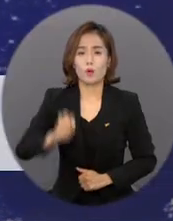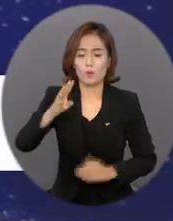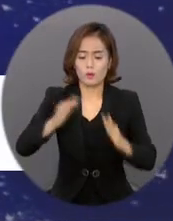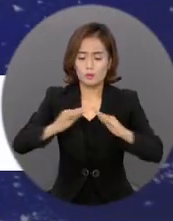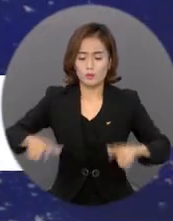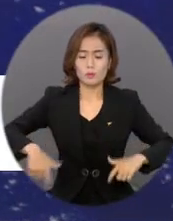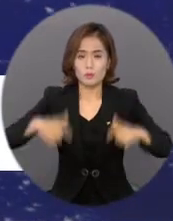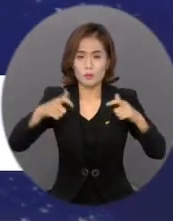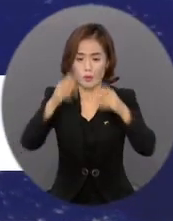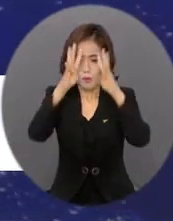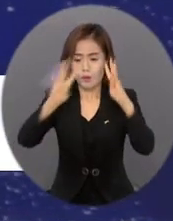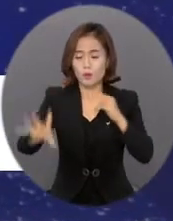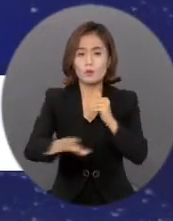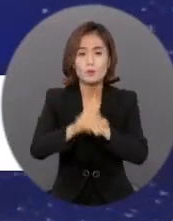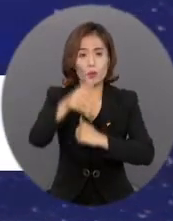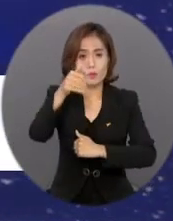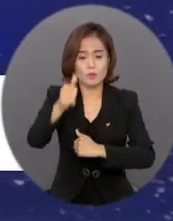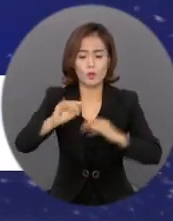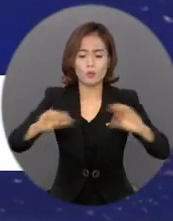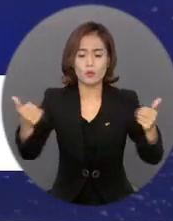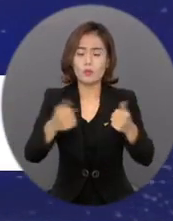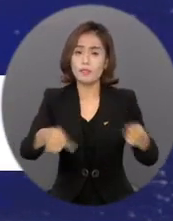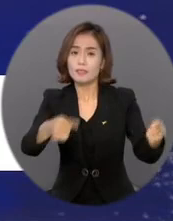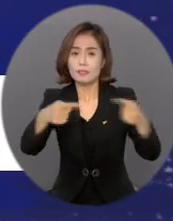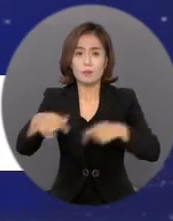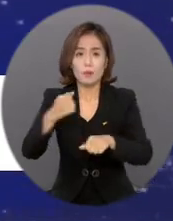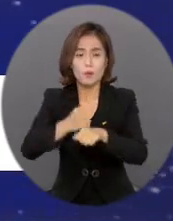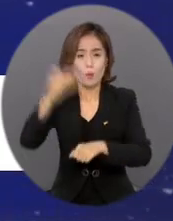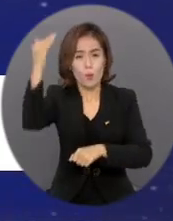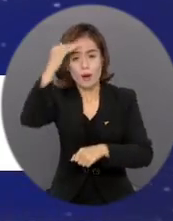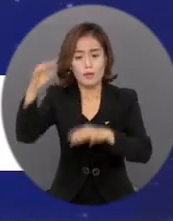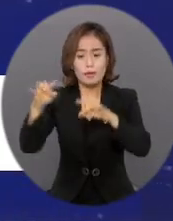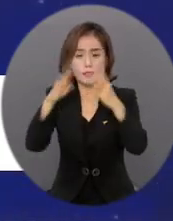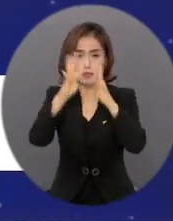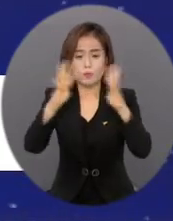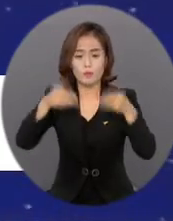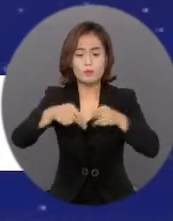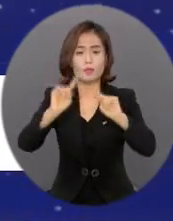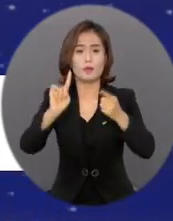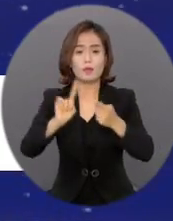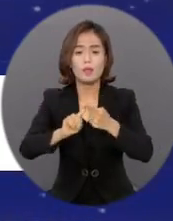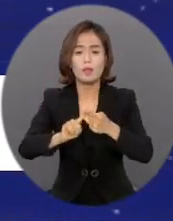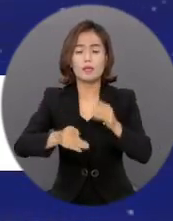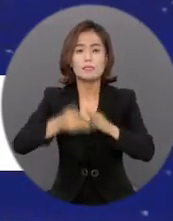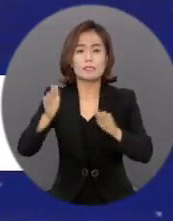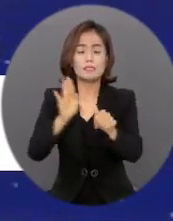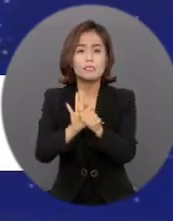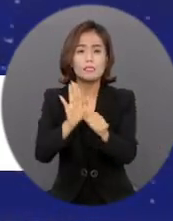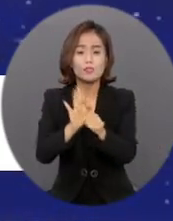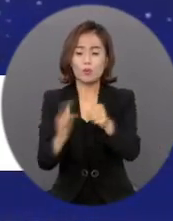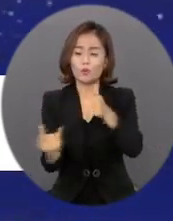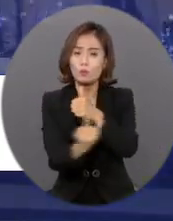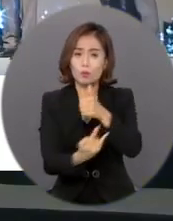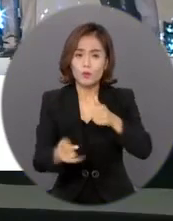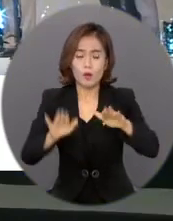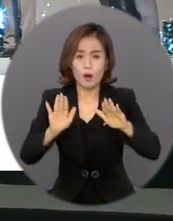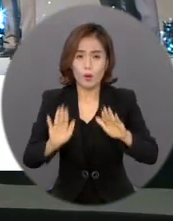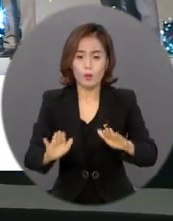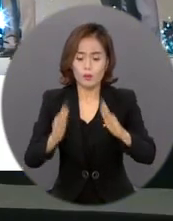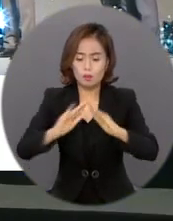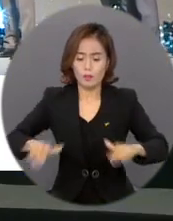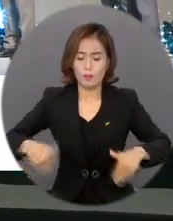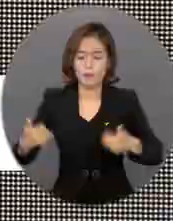광주 전남 지역 대학 총장과 국회의원 등이 참여한 한국에너지공대 설립 범시도민 지원위원회가